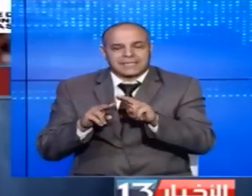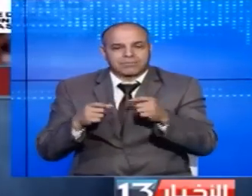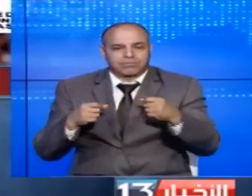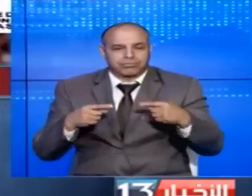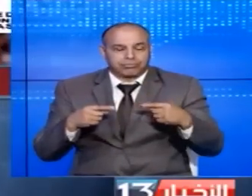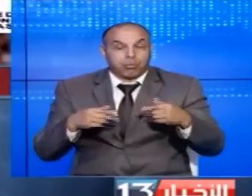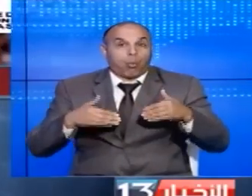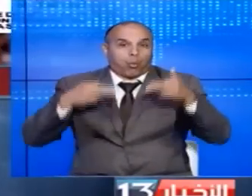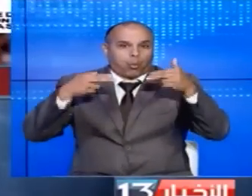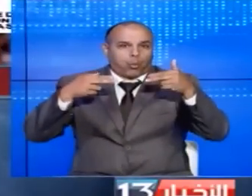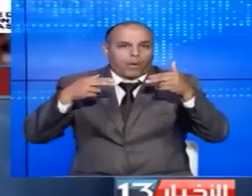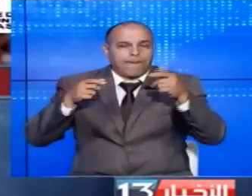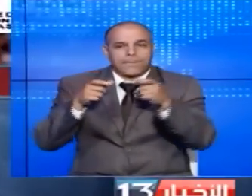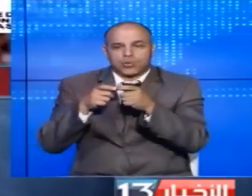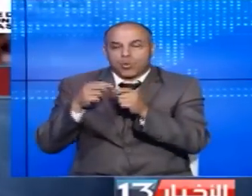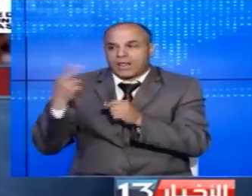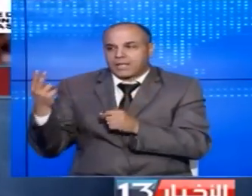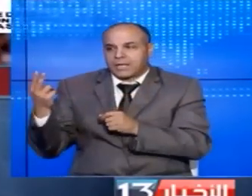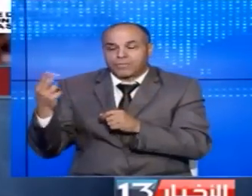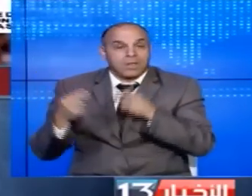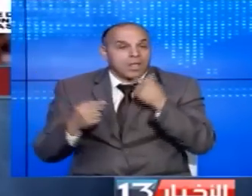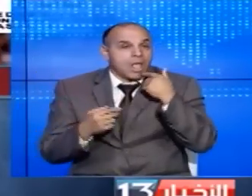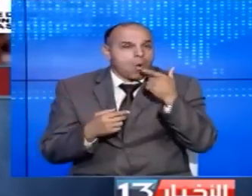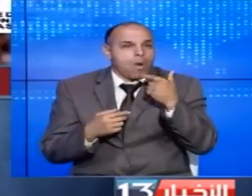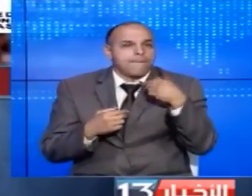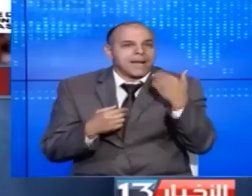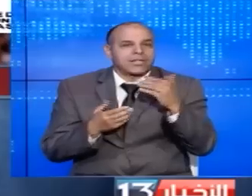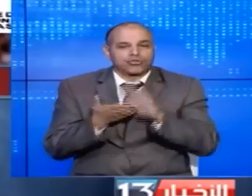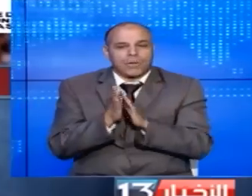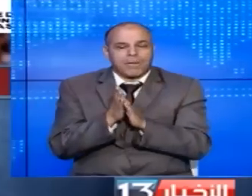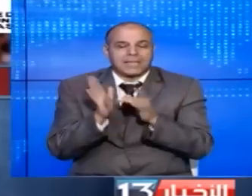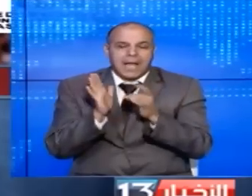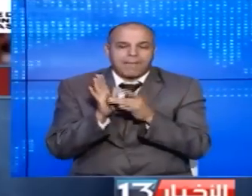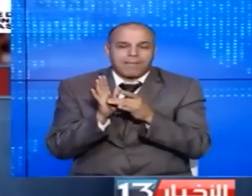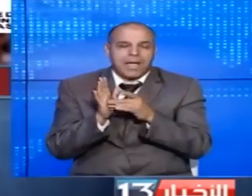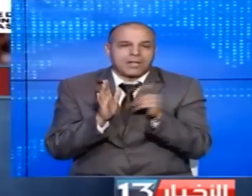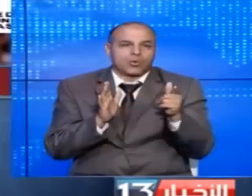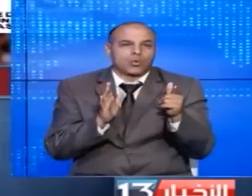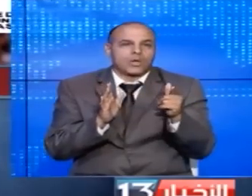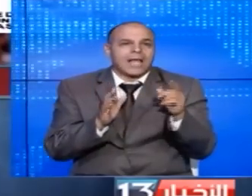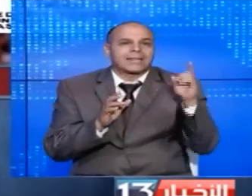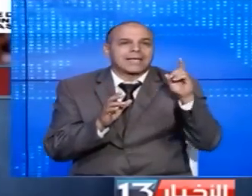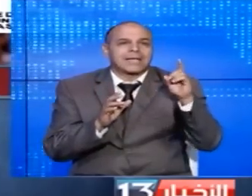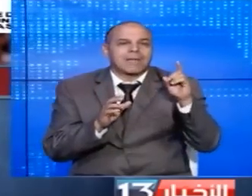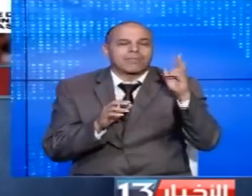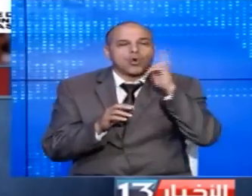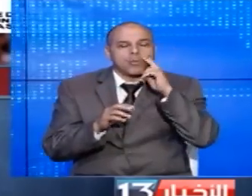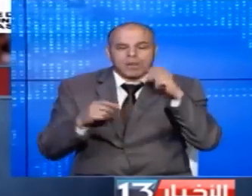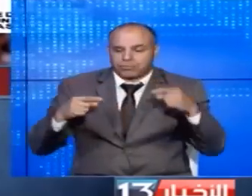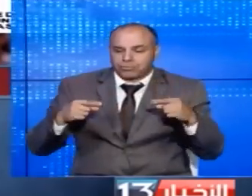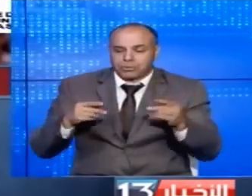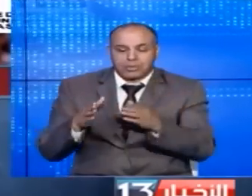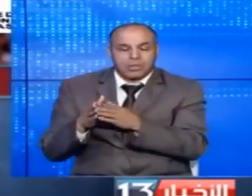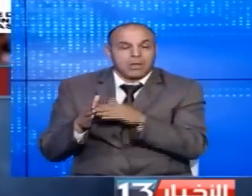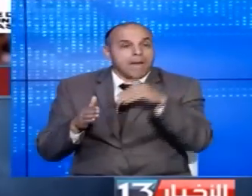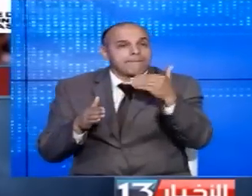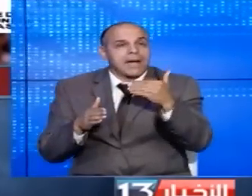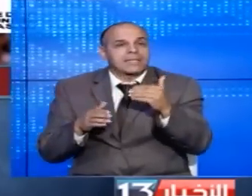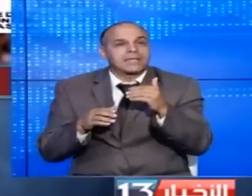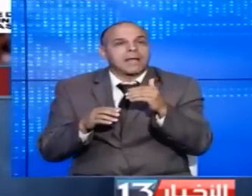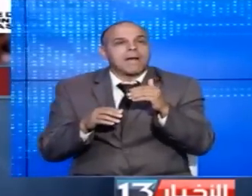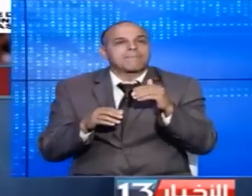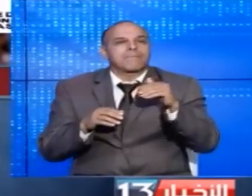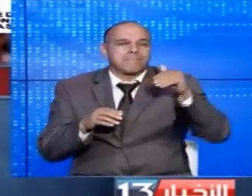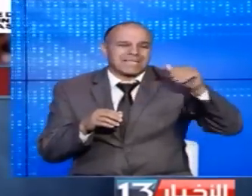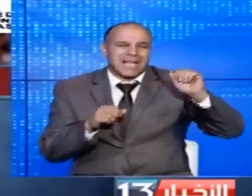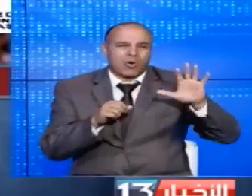قمة لقاءات المجموعة الثانية، وتلاقي جمعية الحمامات الدالية الرياضية بجرومباليا، وتواجه شبيبة